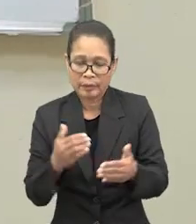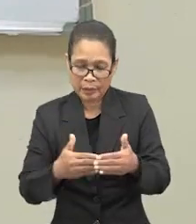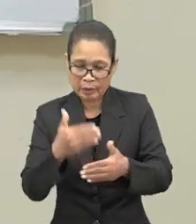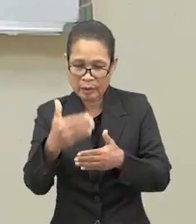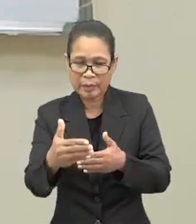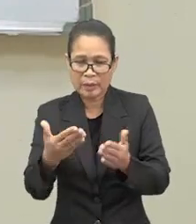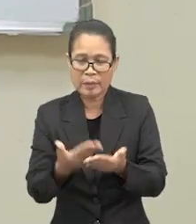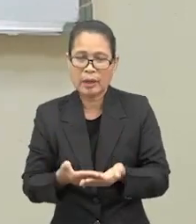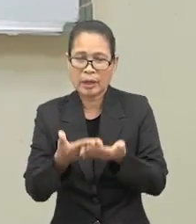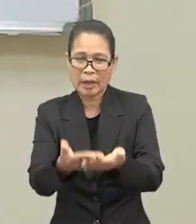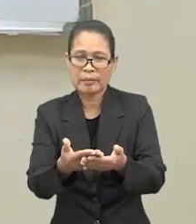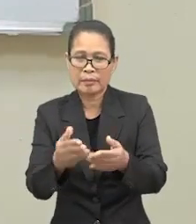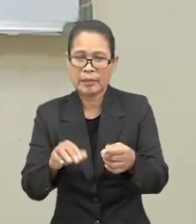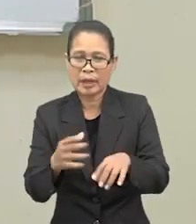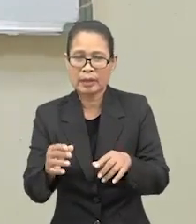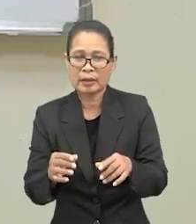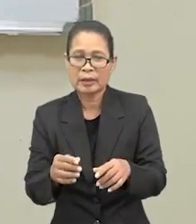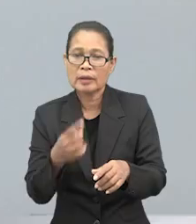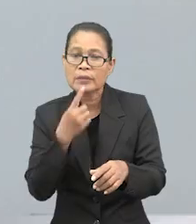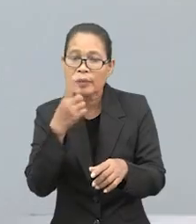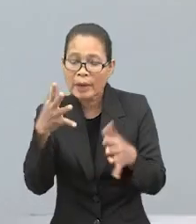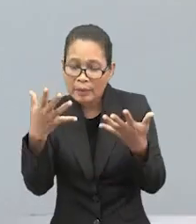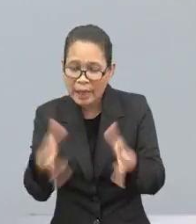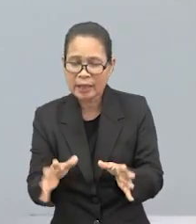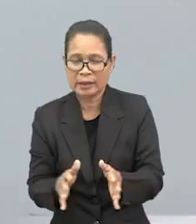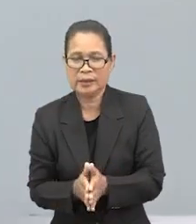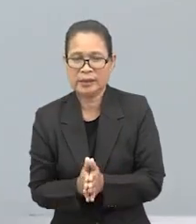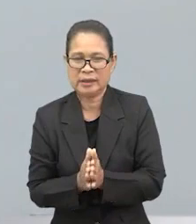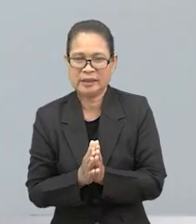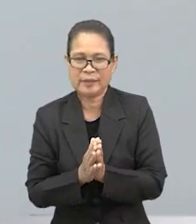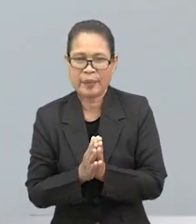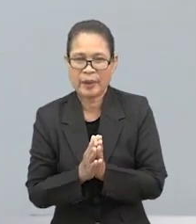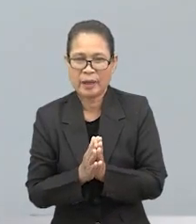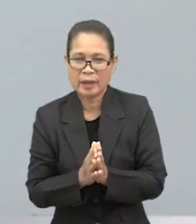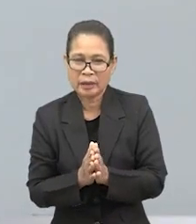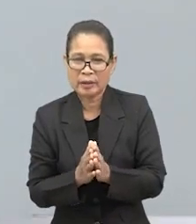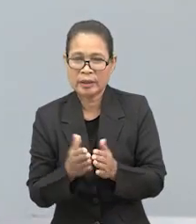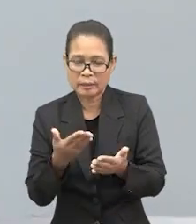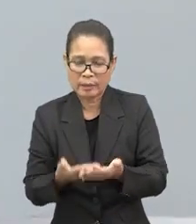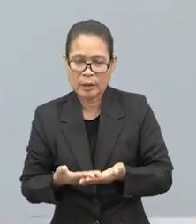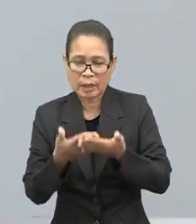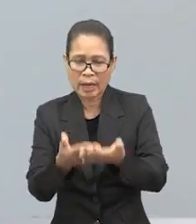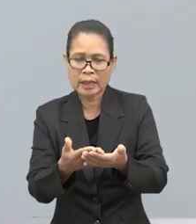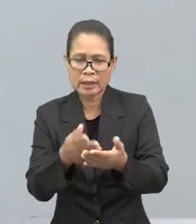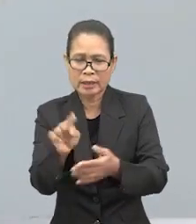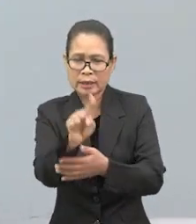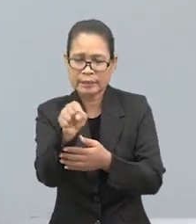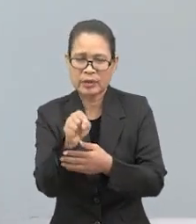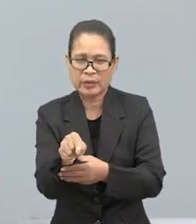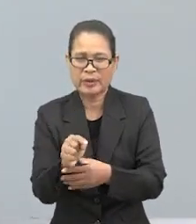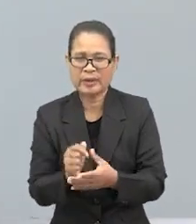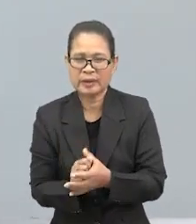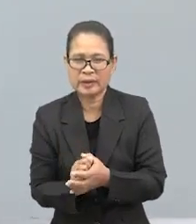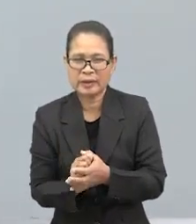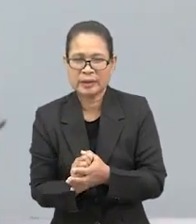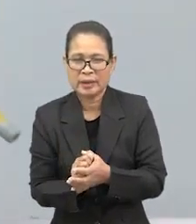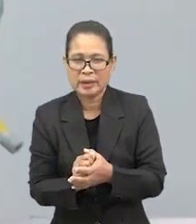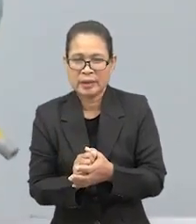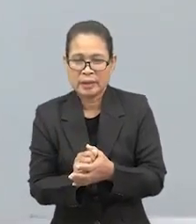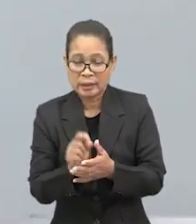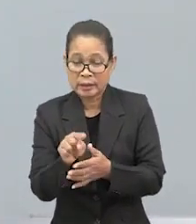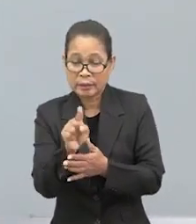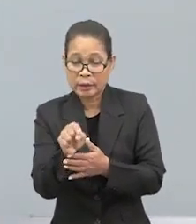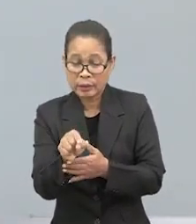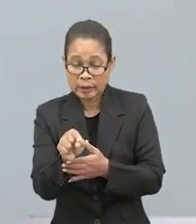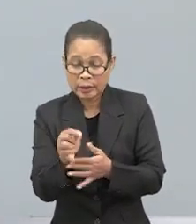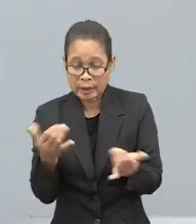Chà. Và tôi bị dương bằng cát bàn bằng rạp hỏi. Tại dương thử ấy biết con. Chà, cứ dương bằng cát xâm